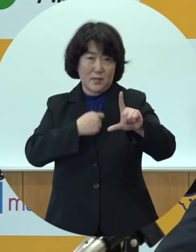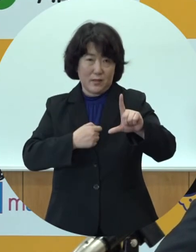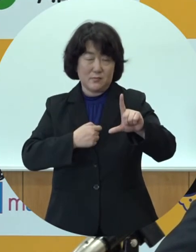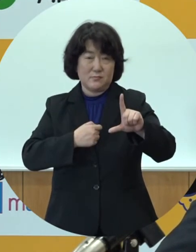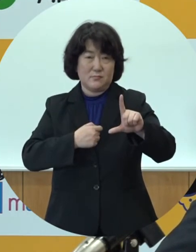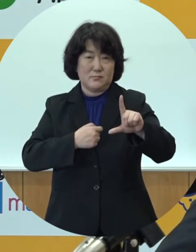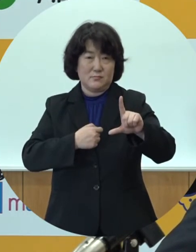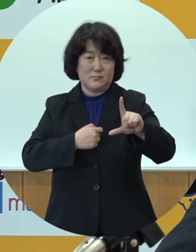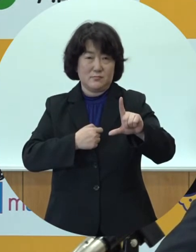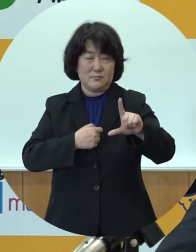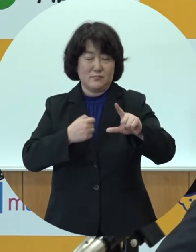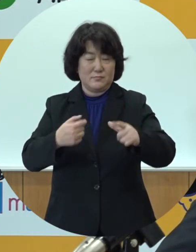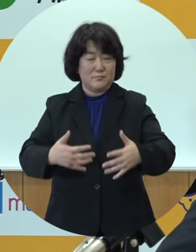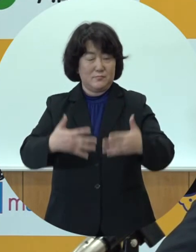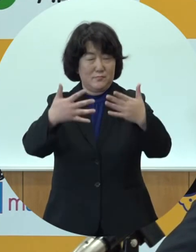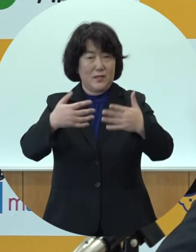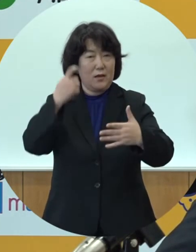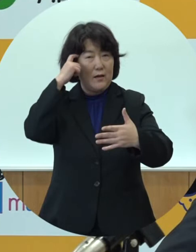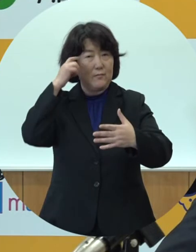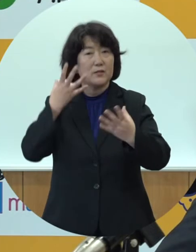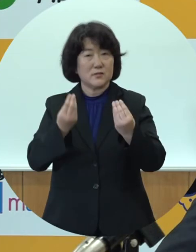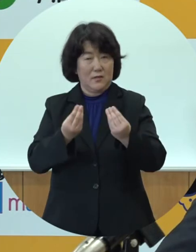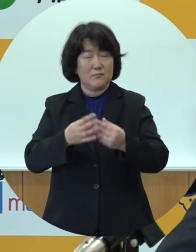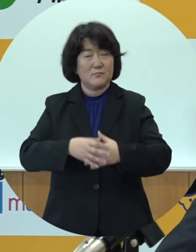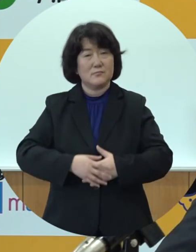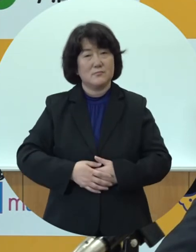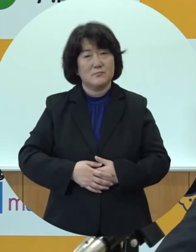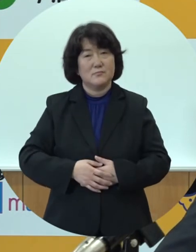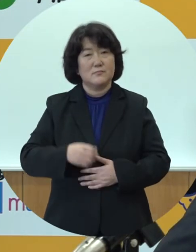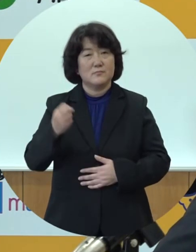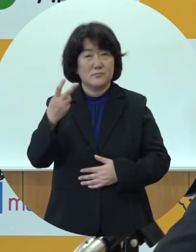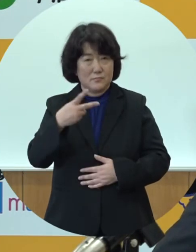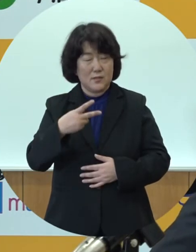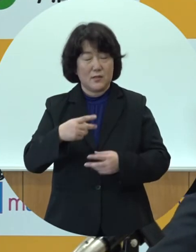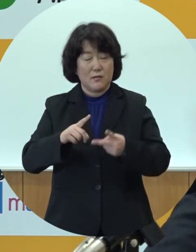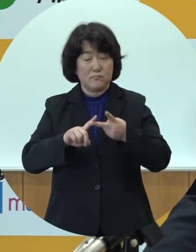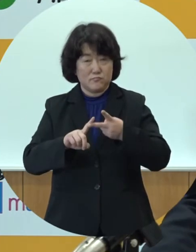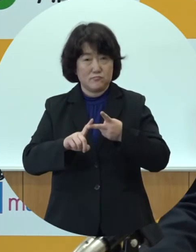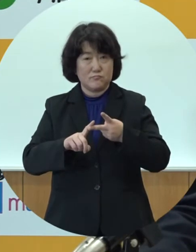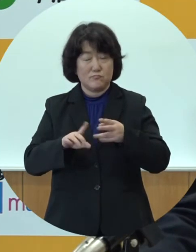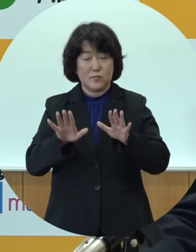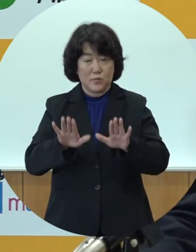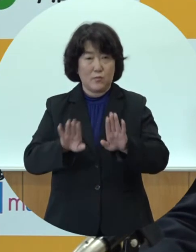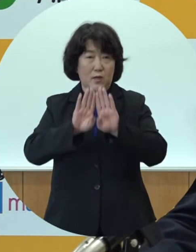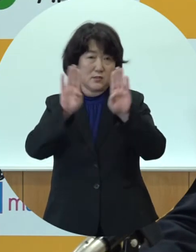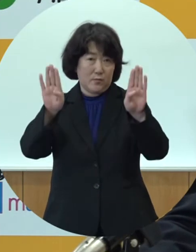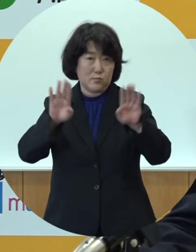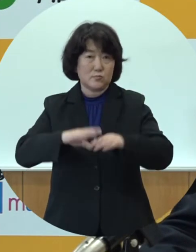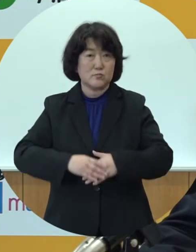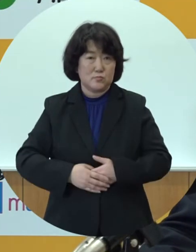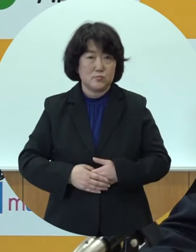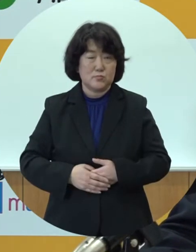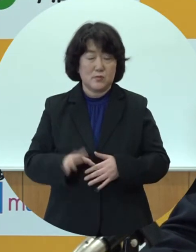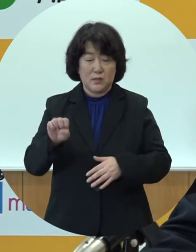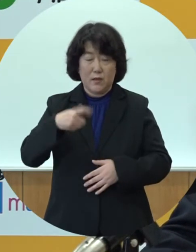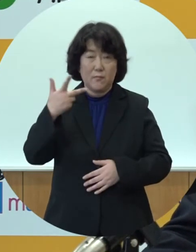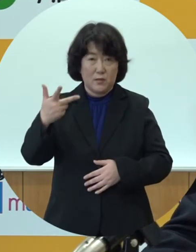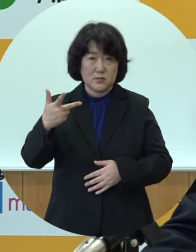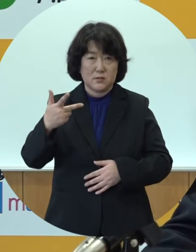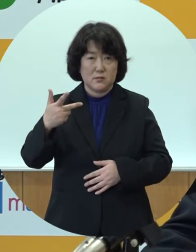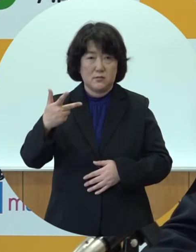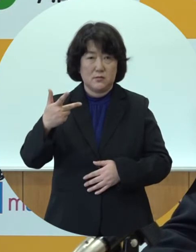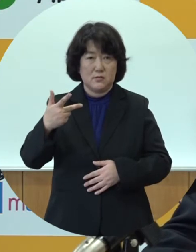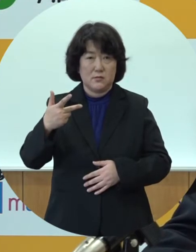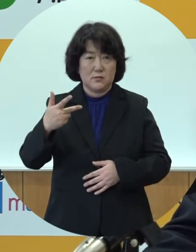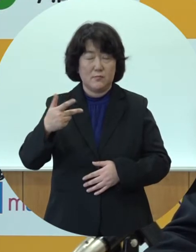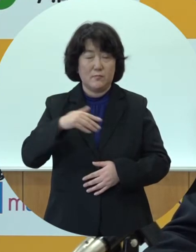を考えさせていただきました。もう一つ、こちらも本日からでございますが、本市のまだまだ